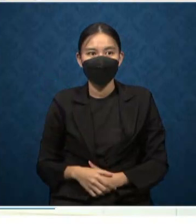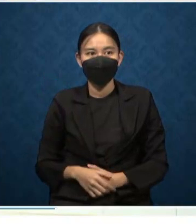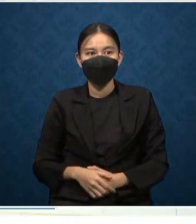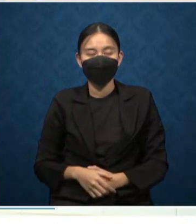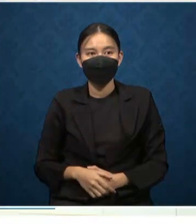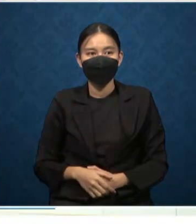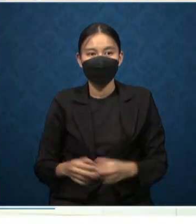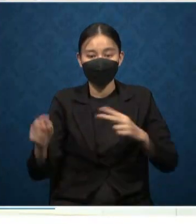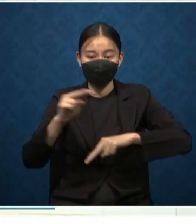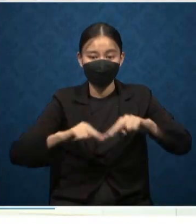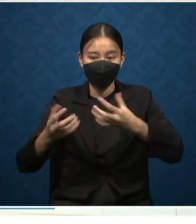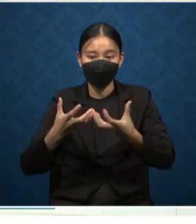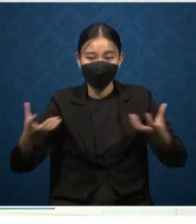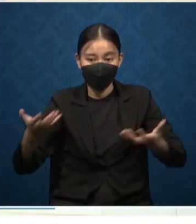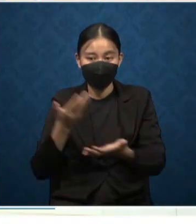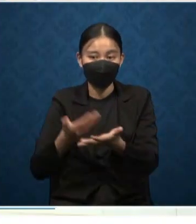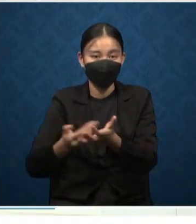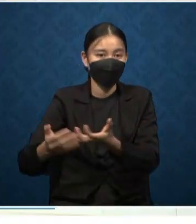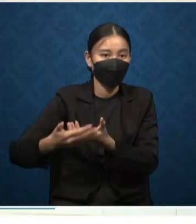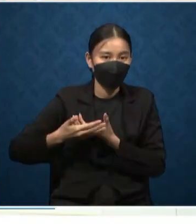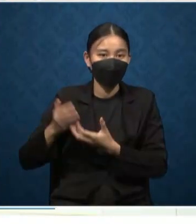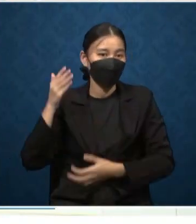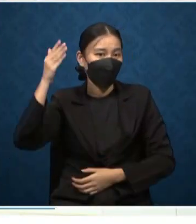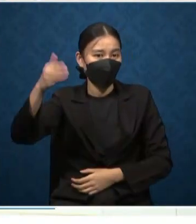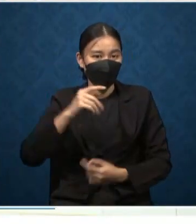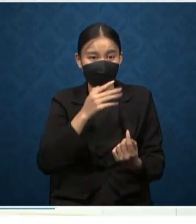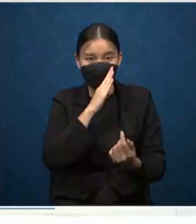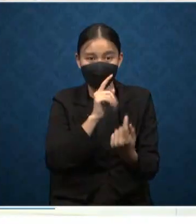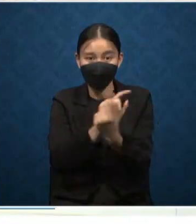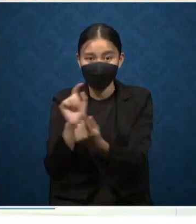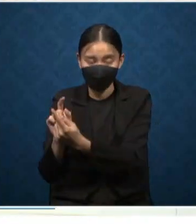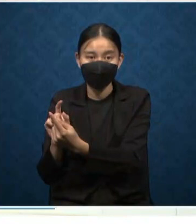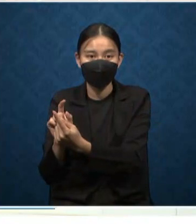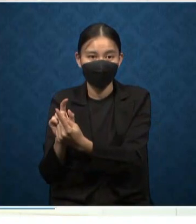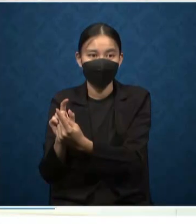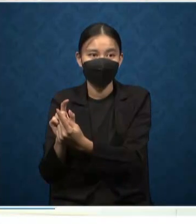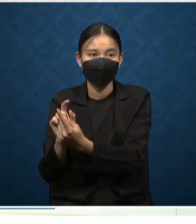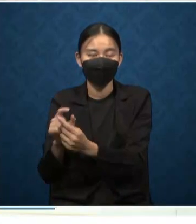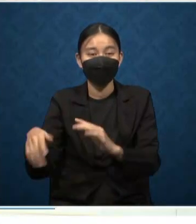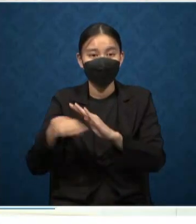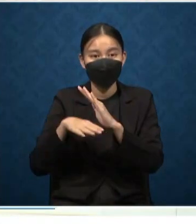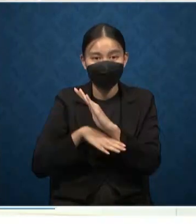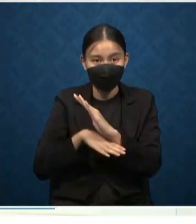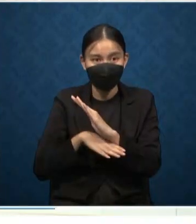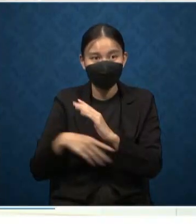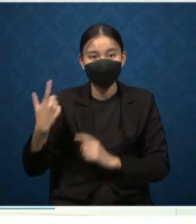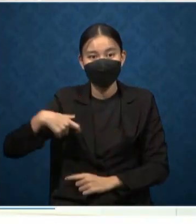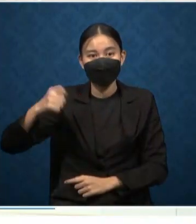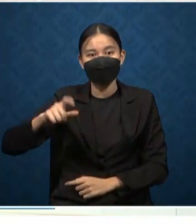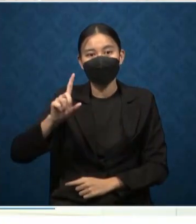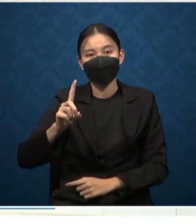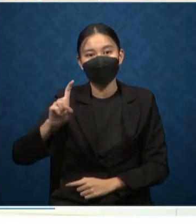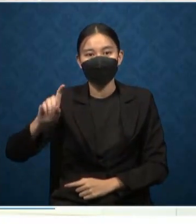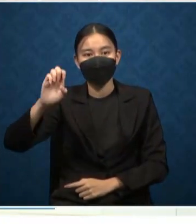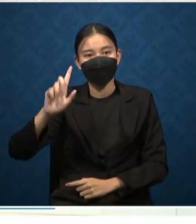การตัสอบเพื่ Ariyyot- Understandingในครั้งตอigen.ใหลัการที่สรรดิกาวางไว้...คือ